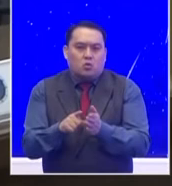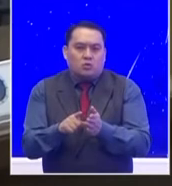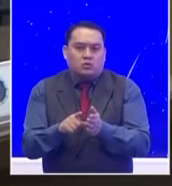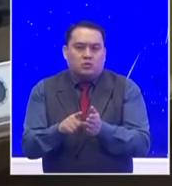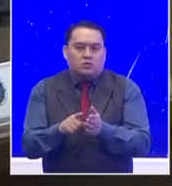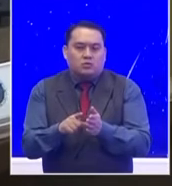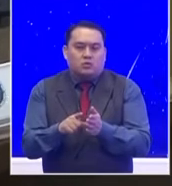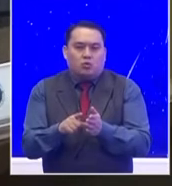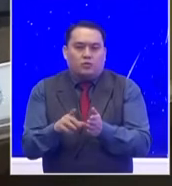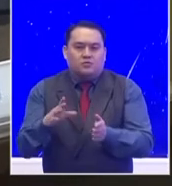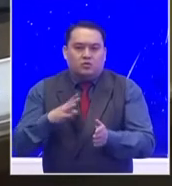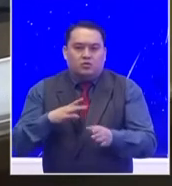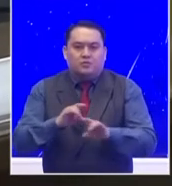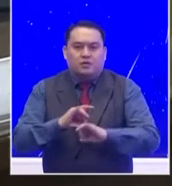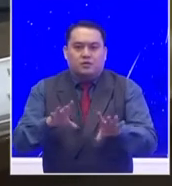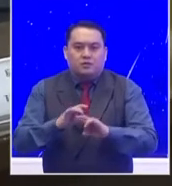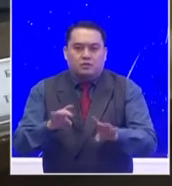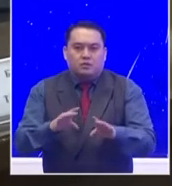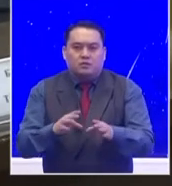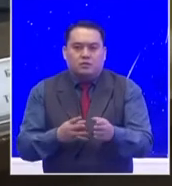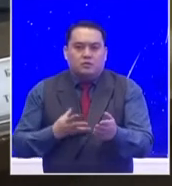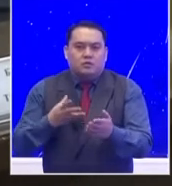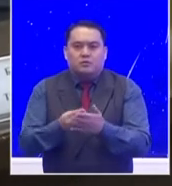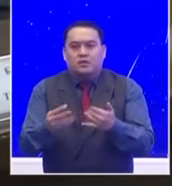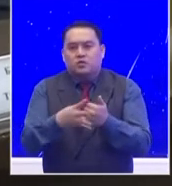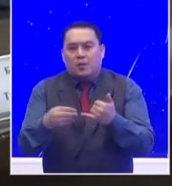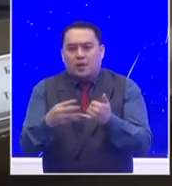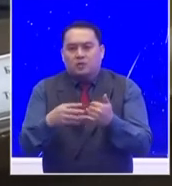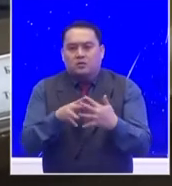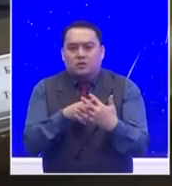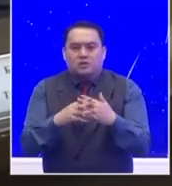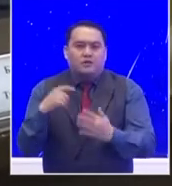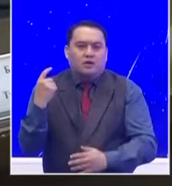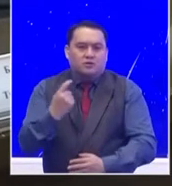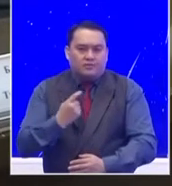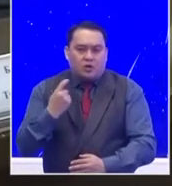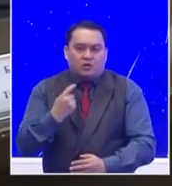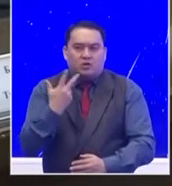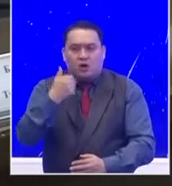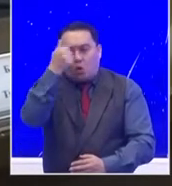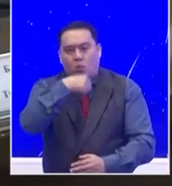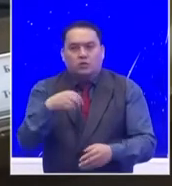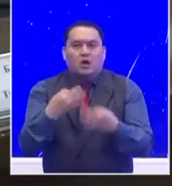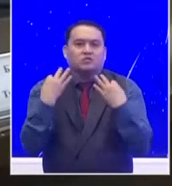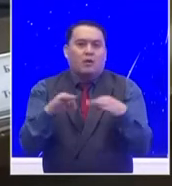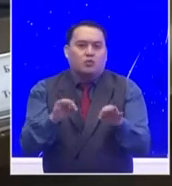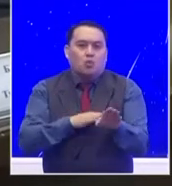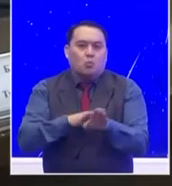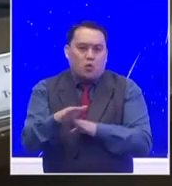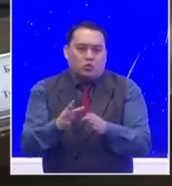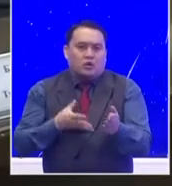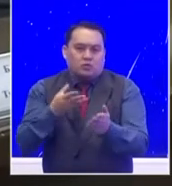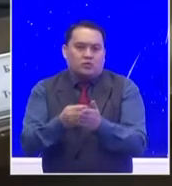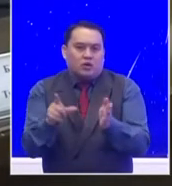упрощенной декларации, а также освобождение от уплаты единого земельного налога крестьянских хозяйств. На 3 года они освобождены полностью от